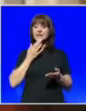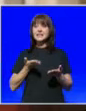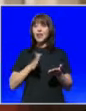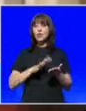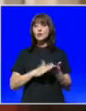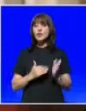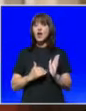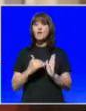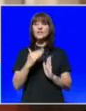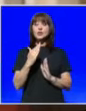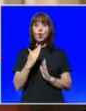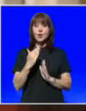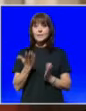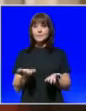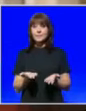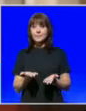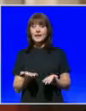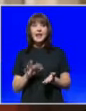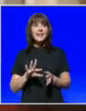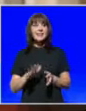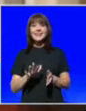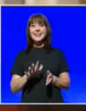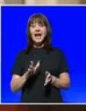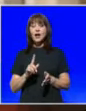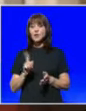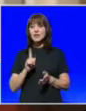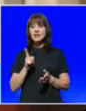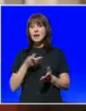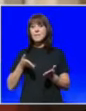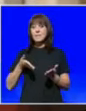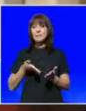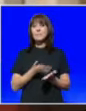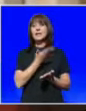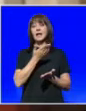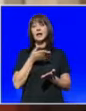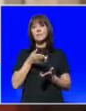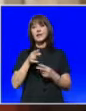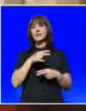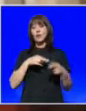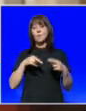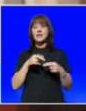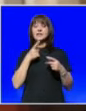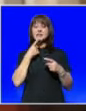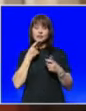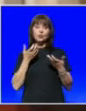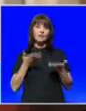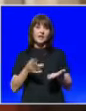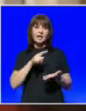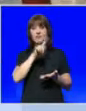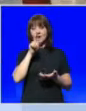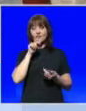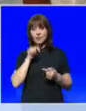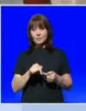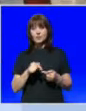приходи, някои от тях не минаха на комисия. Именно затова възникна този въпрос, за който всички говорим